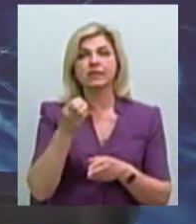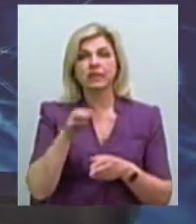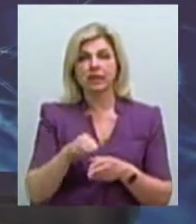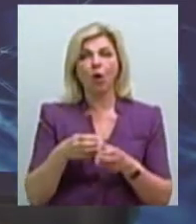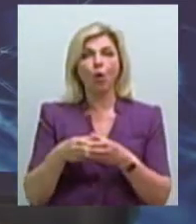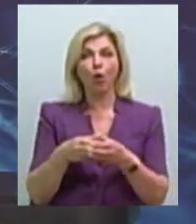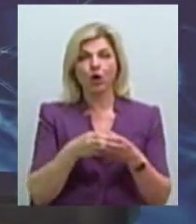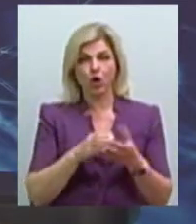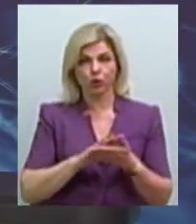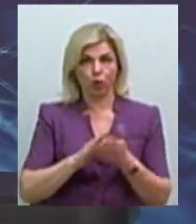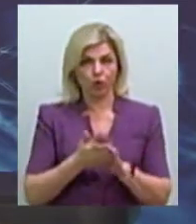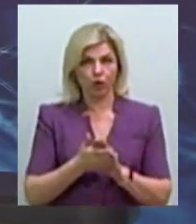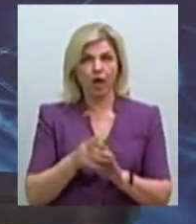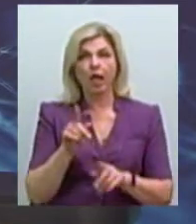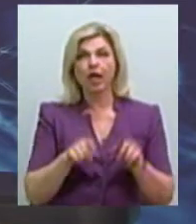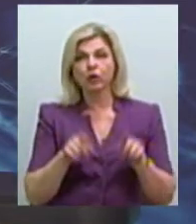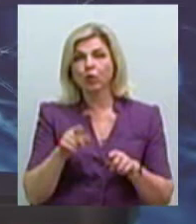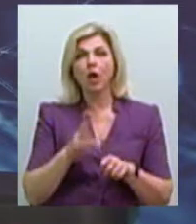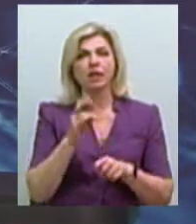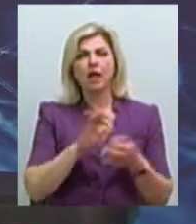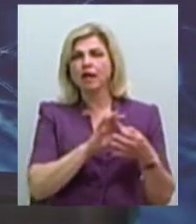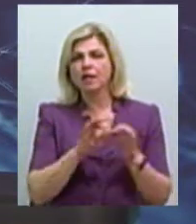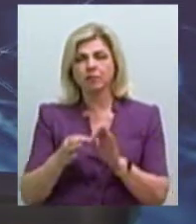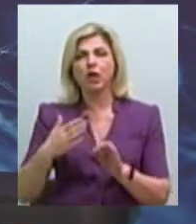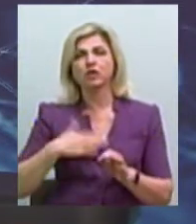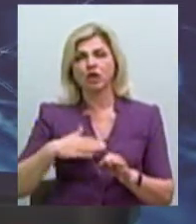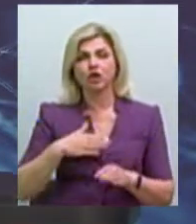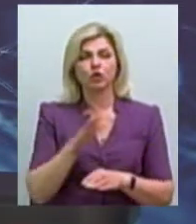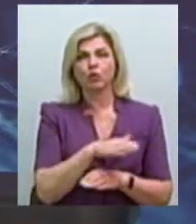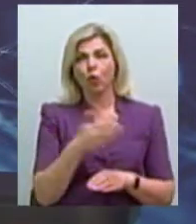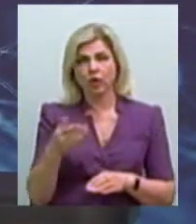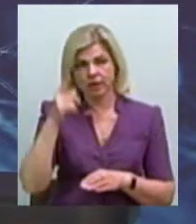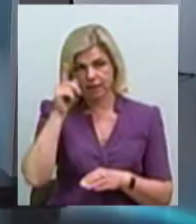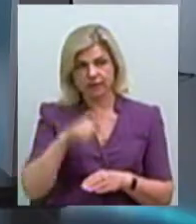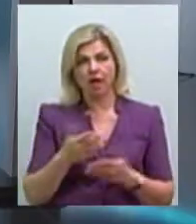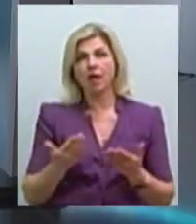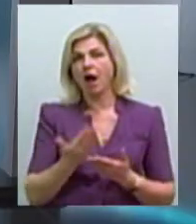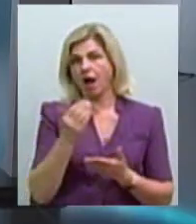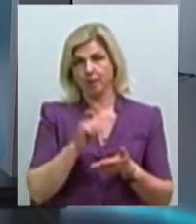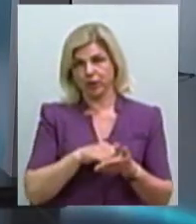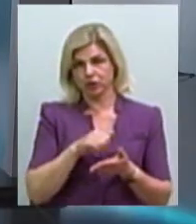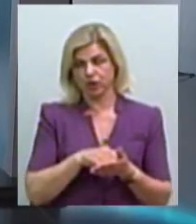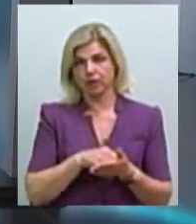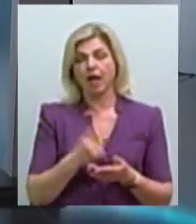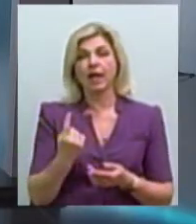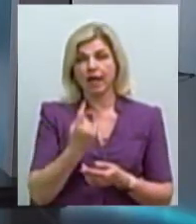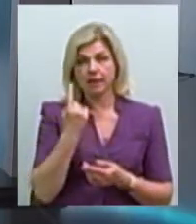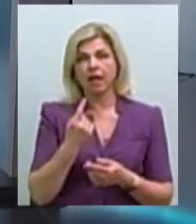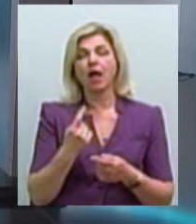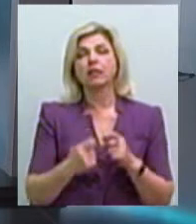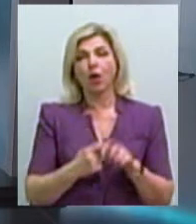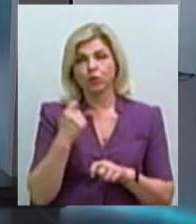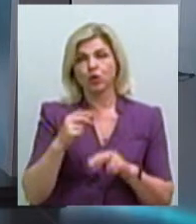договору. Тобто інколи навіть ми її не розписуємо, навіщо сторони і так знають, чому причина. Тобто єдина причина – це порушення